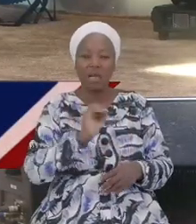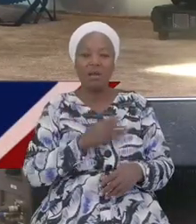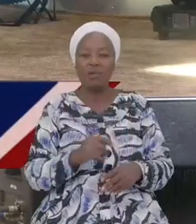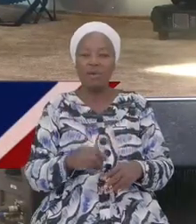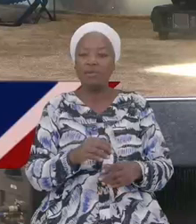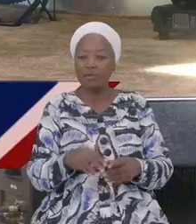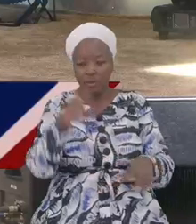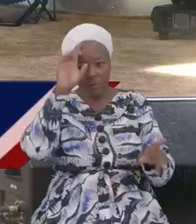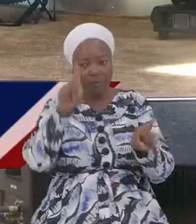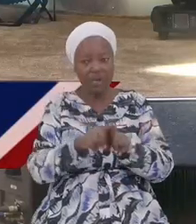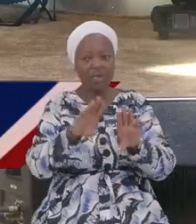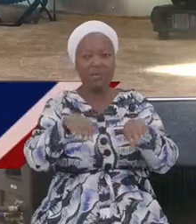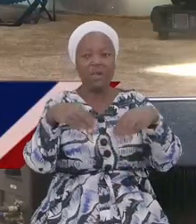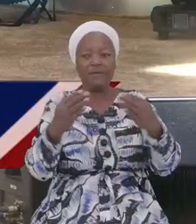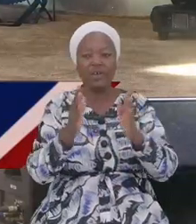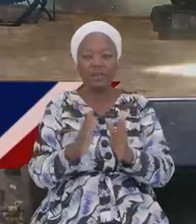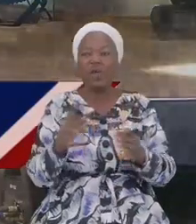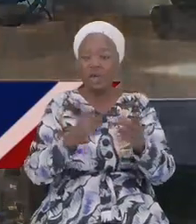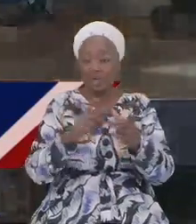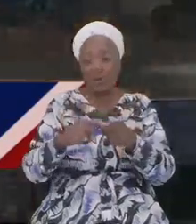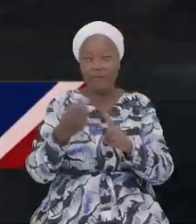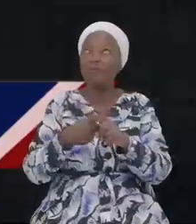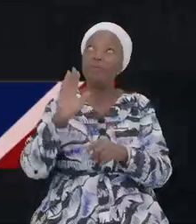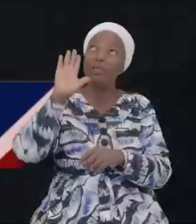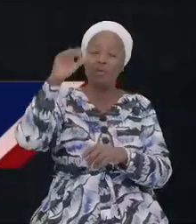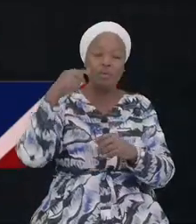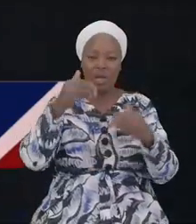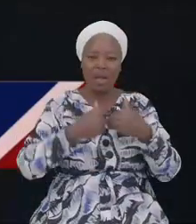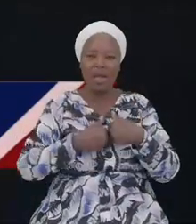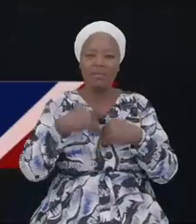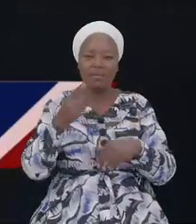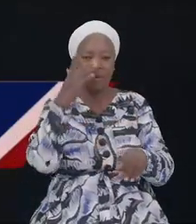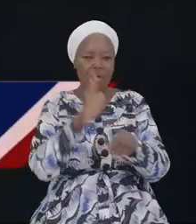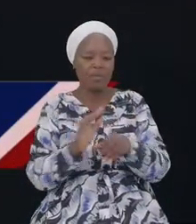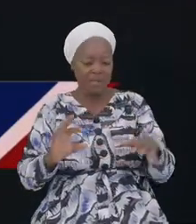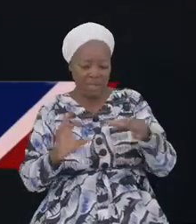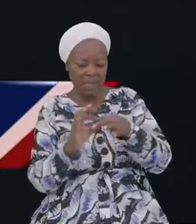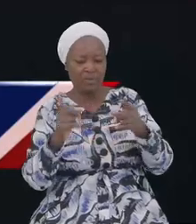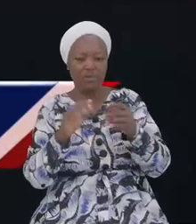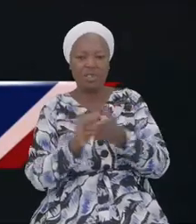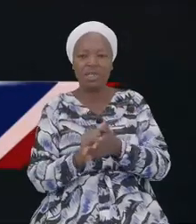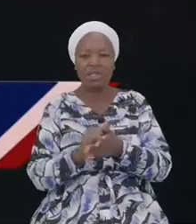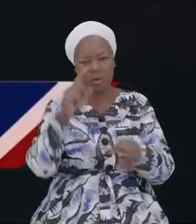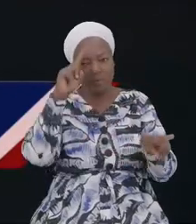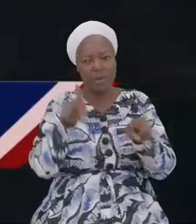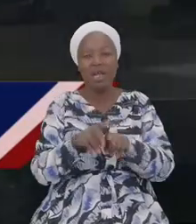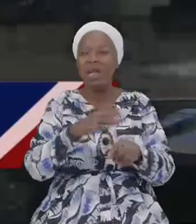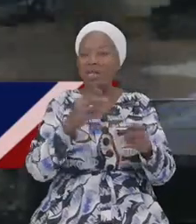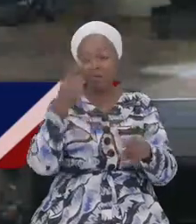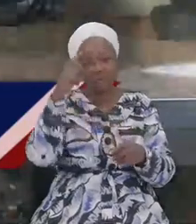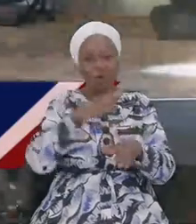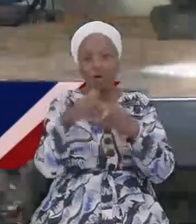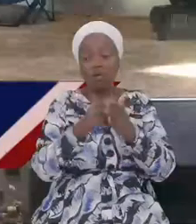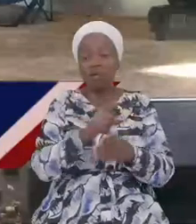donne l'alliance, la promesse. Alors, nous avons les promesses qui sont attachées à l'alliance. Ces promesses, comme vous